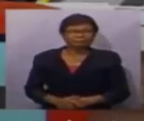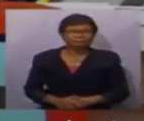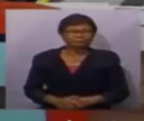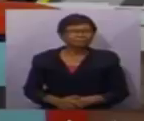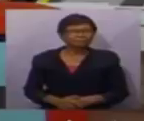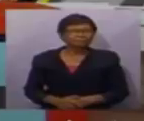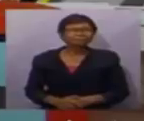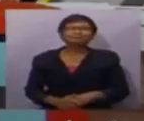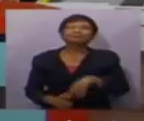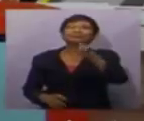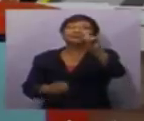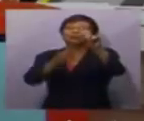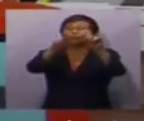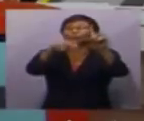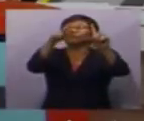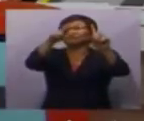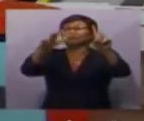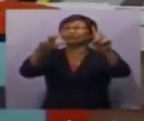Ya,